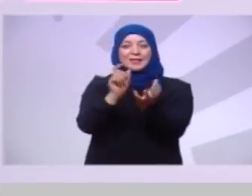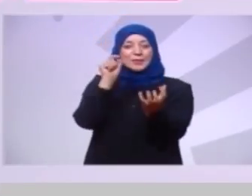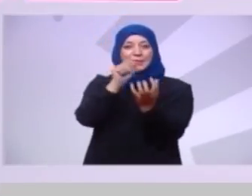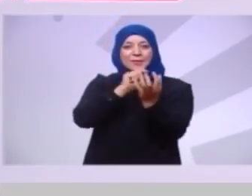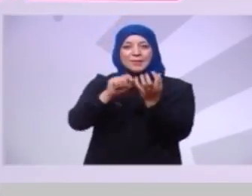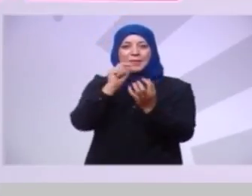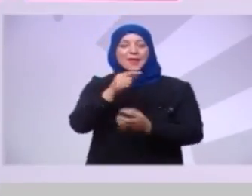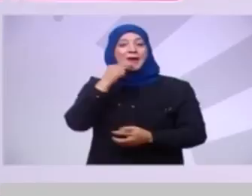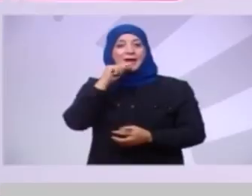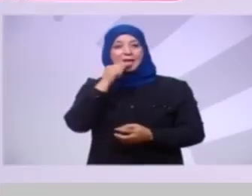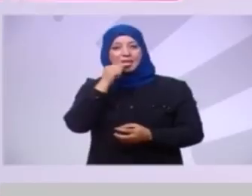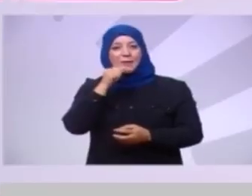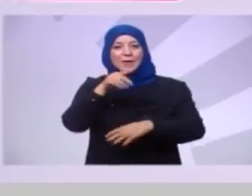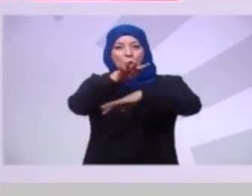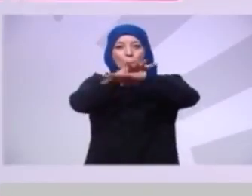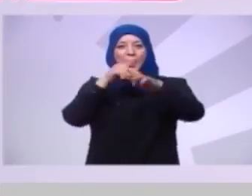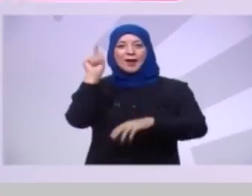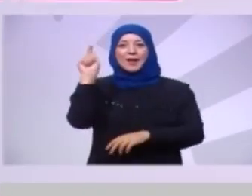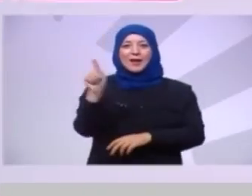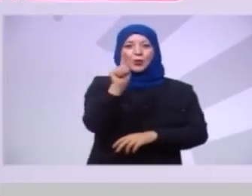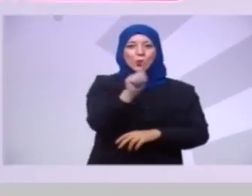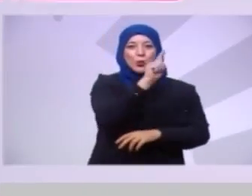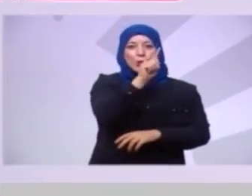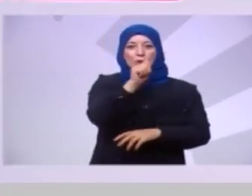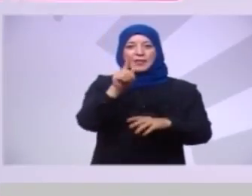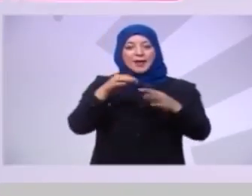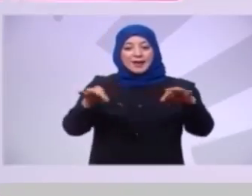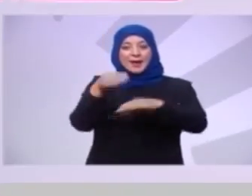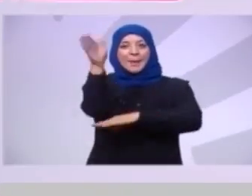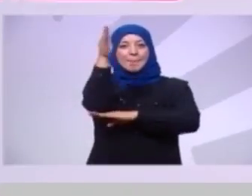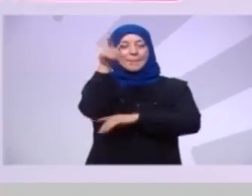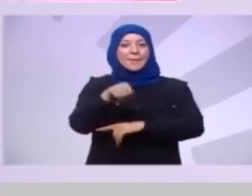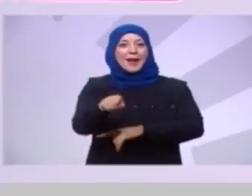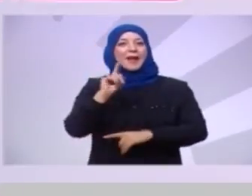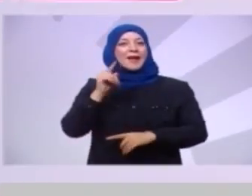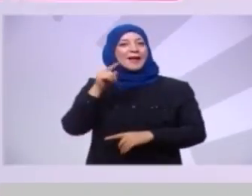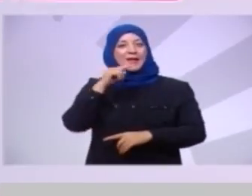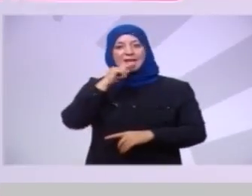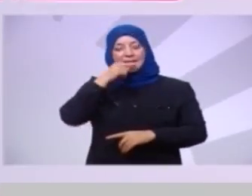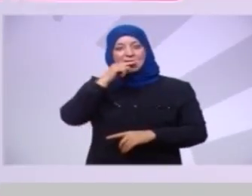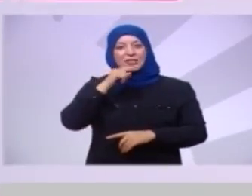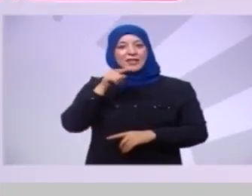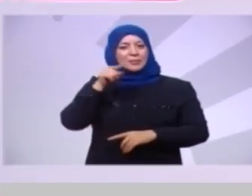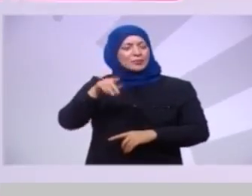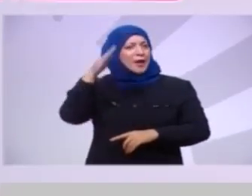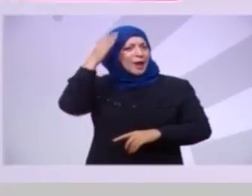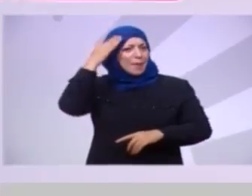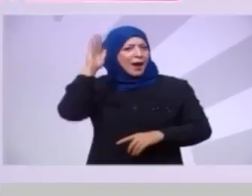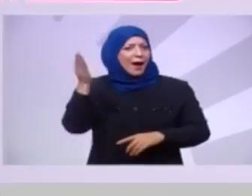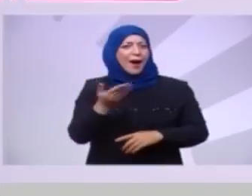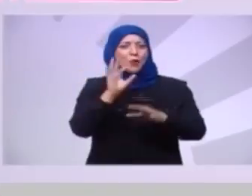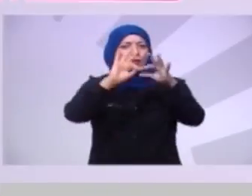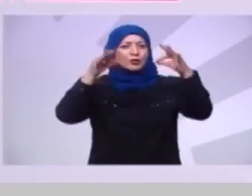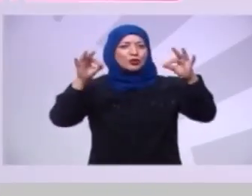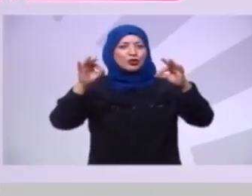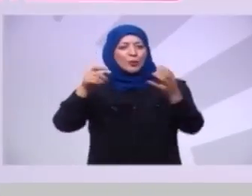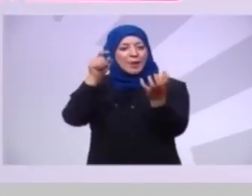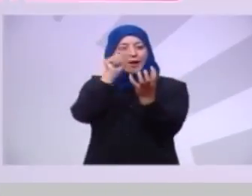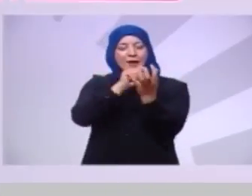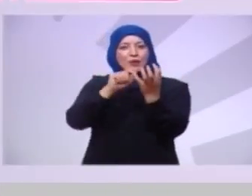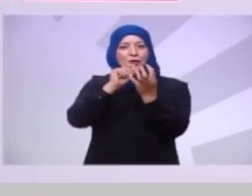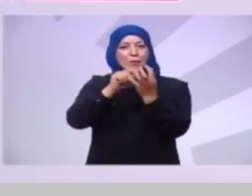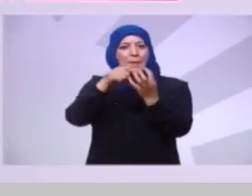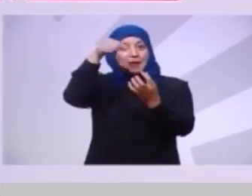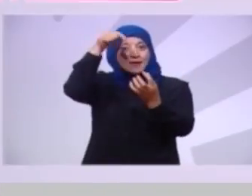بني وطني عن ولايه توزر بلاد الجريد يقول لكم الرمانه من برلين من داخل حلوه